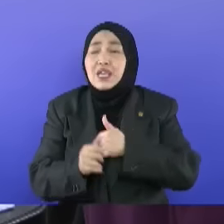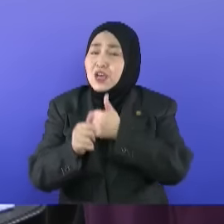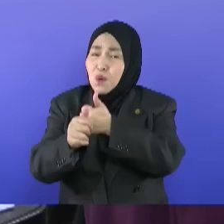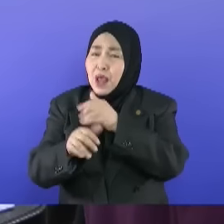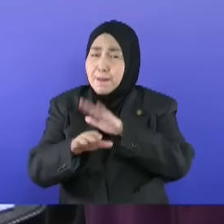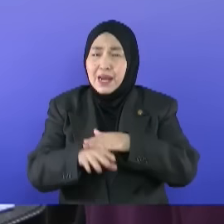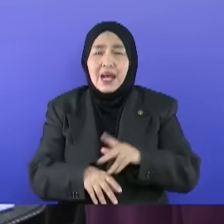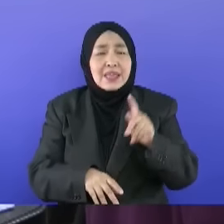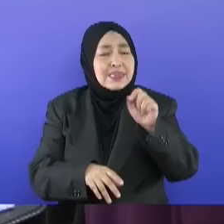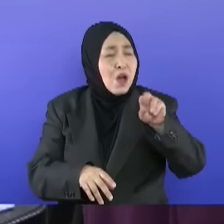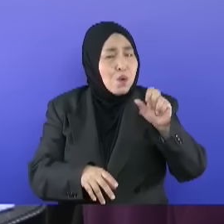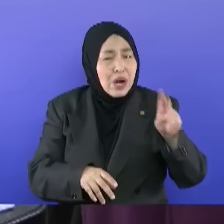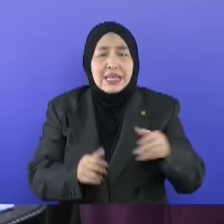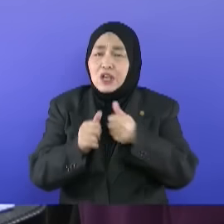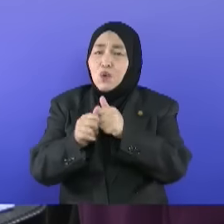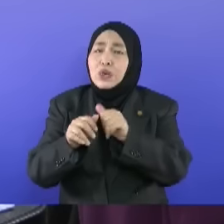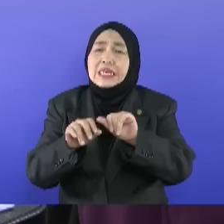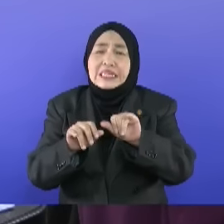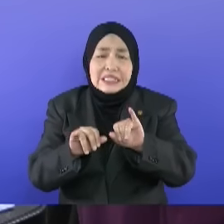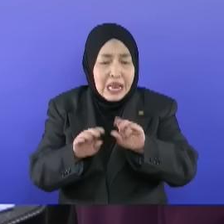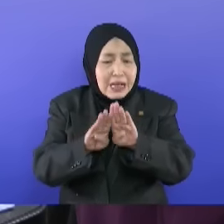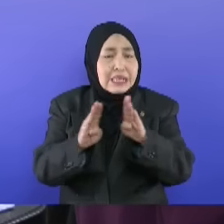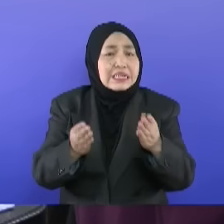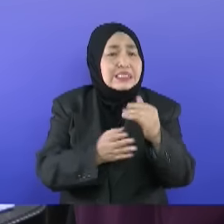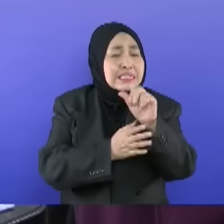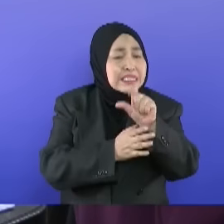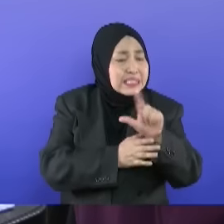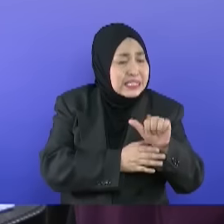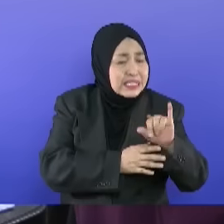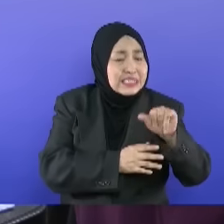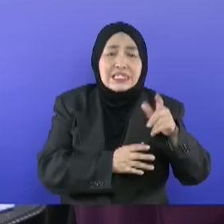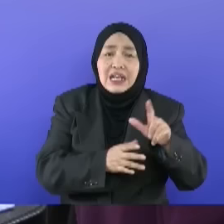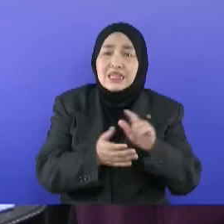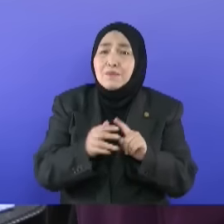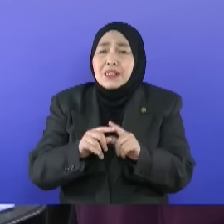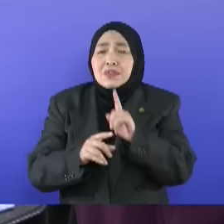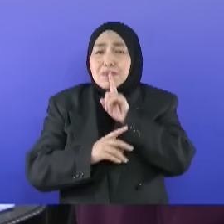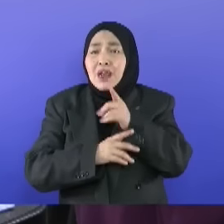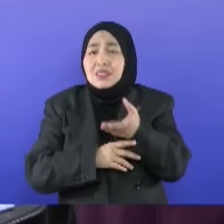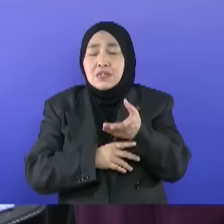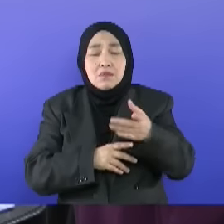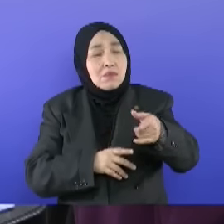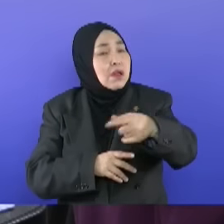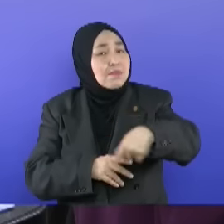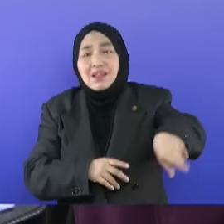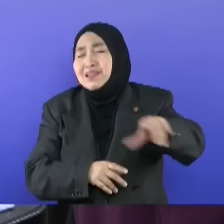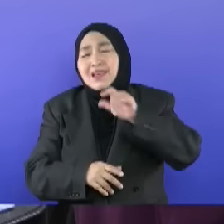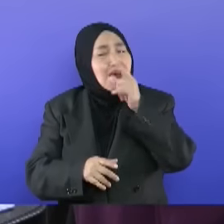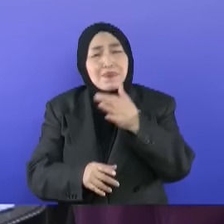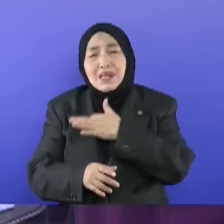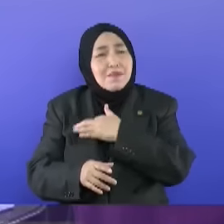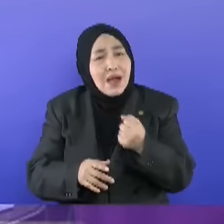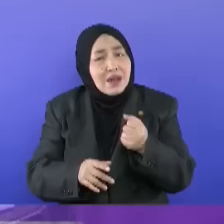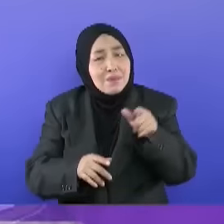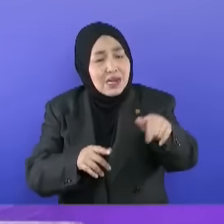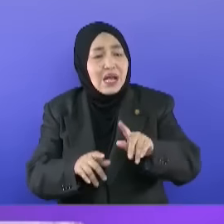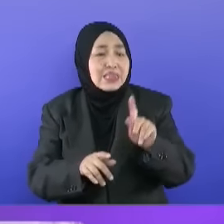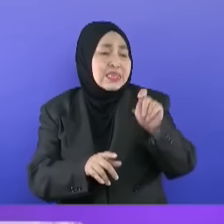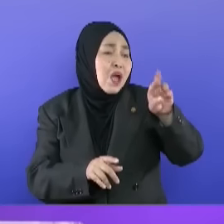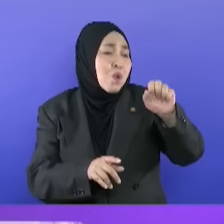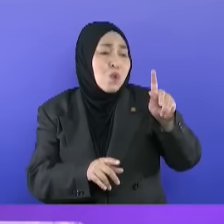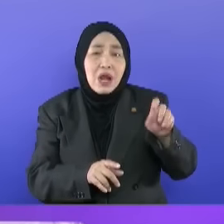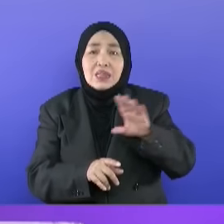kepada Taurat, ikutlah pada Injil. Kita ini beriman kepada Taurat dan Injil. Tapi sebenarnya mereka tidak beriman kepada Taurat